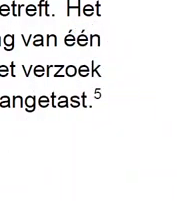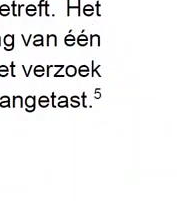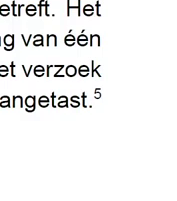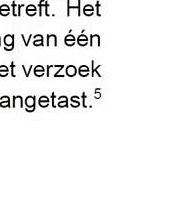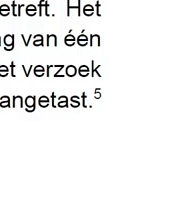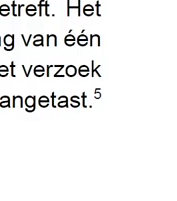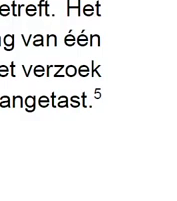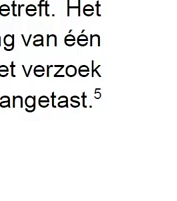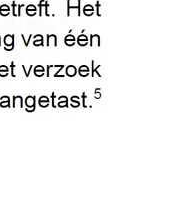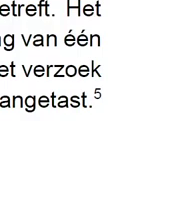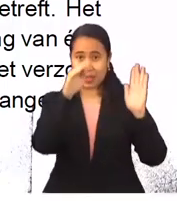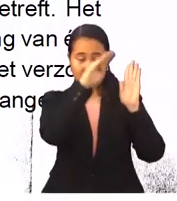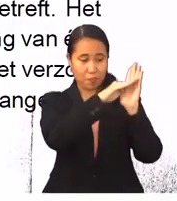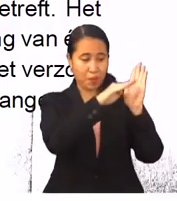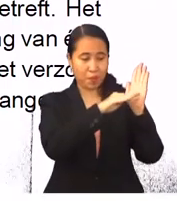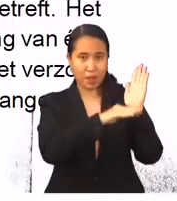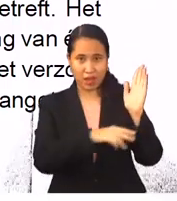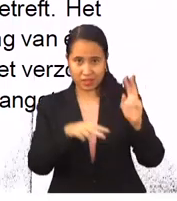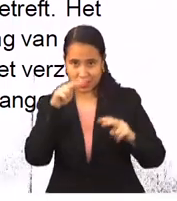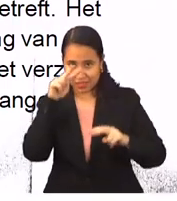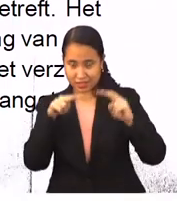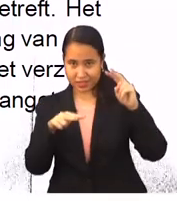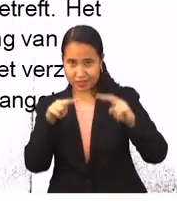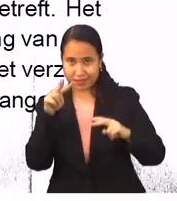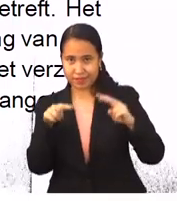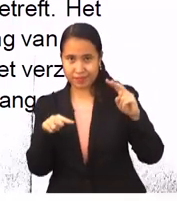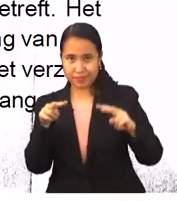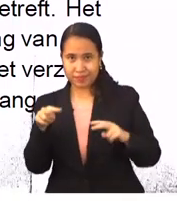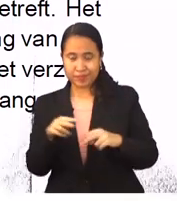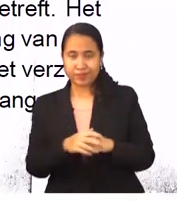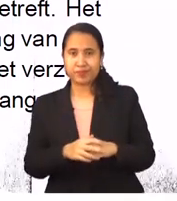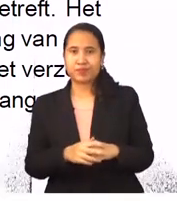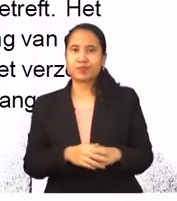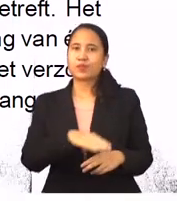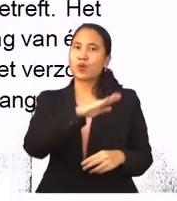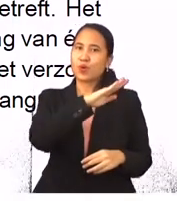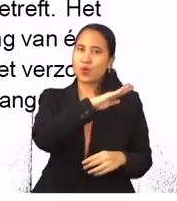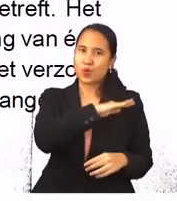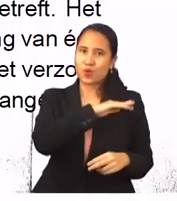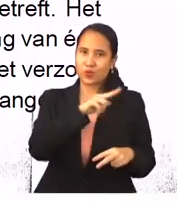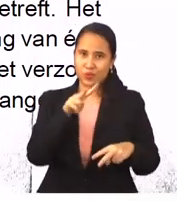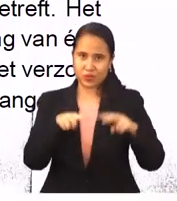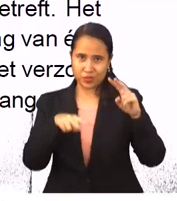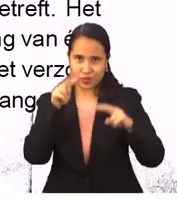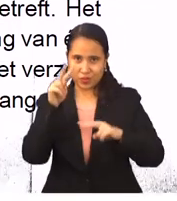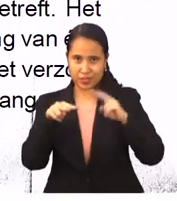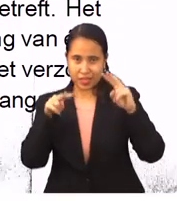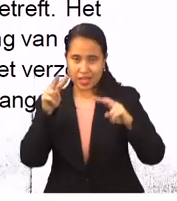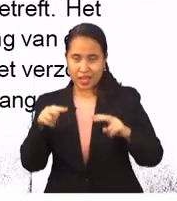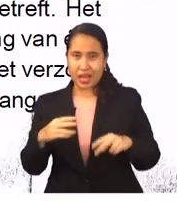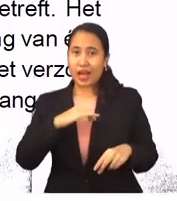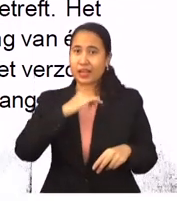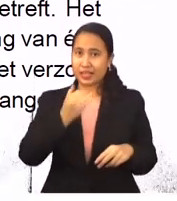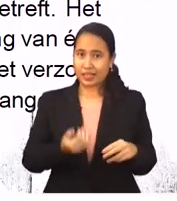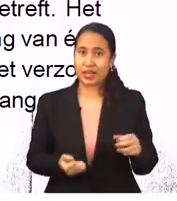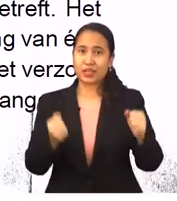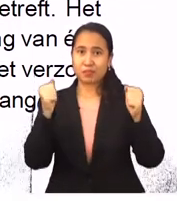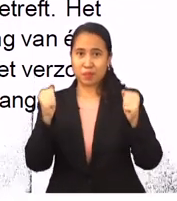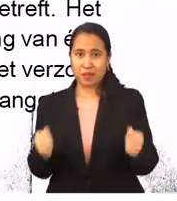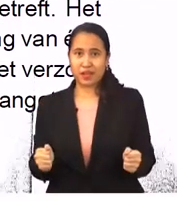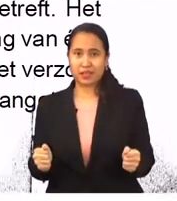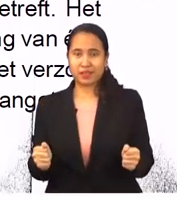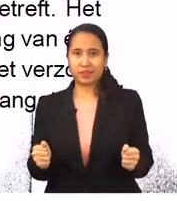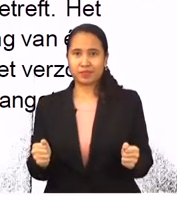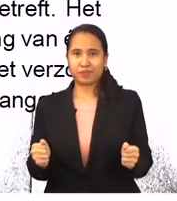deze bepalingen zich voor toetsing door het hof lenen. Zo ook de toetsing van het hof aan verdragsbepalingen, voor zover deze